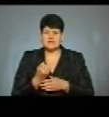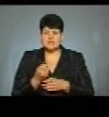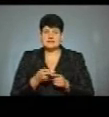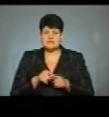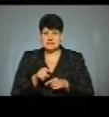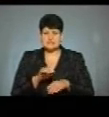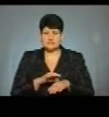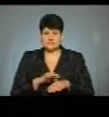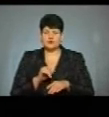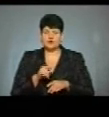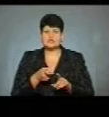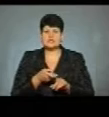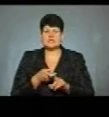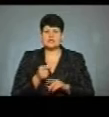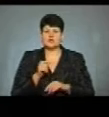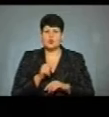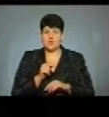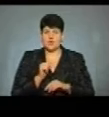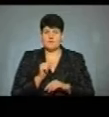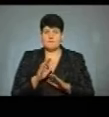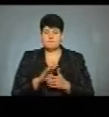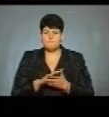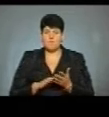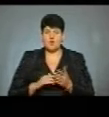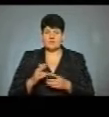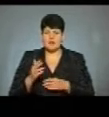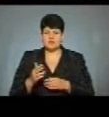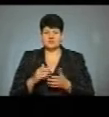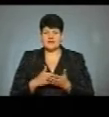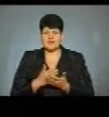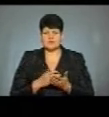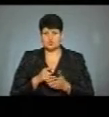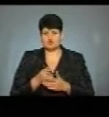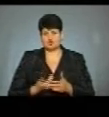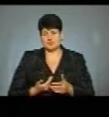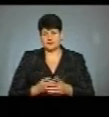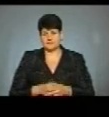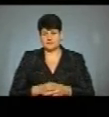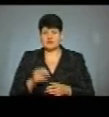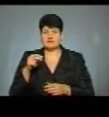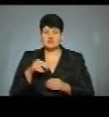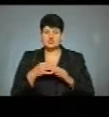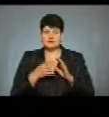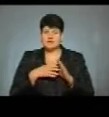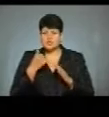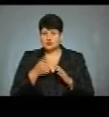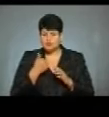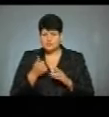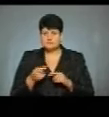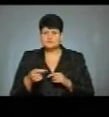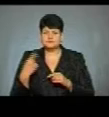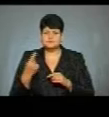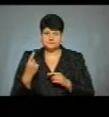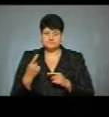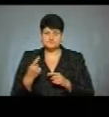захворювання, від того залежить його подальше якість його життя. У 2019 році на